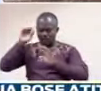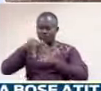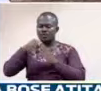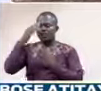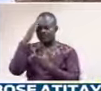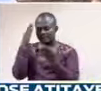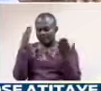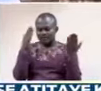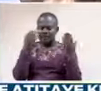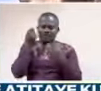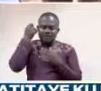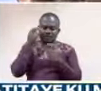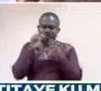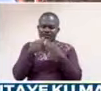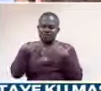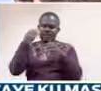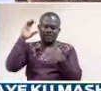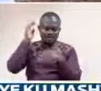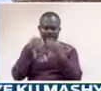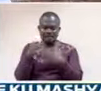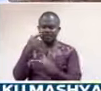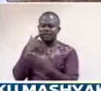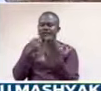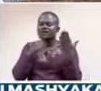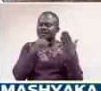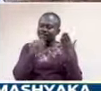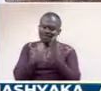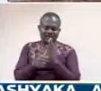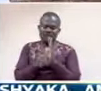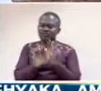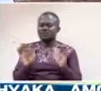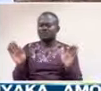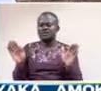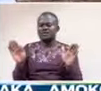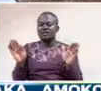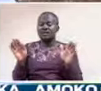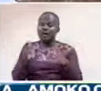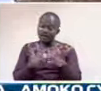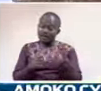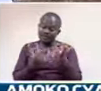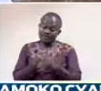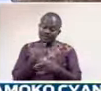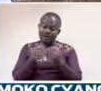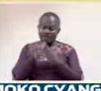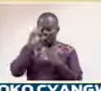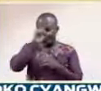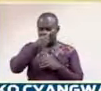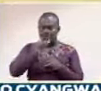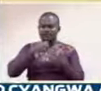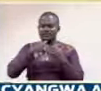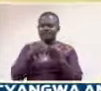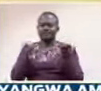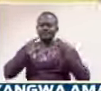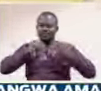babohoke bumve ko gutanga amakuru nta kintu bitwara ahubwo bituma abantu babuza ababo babohoka ni